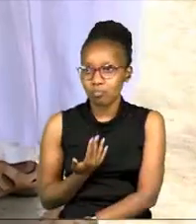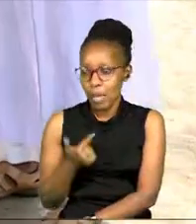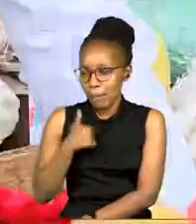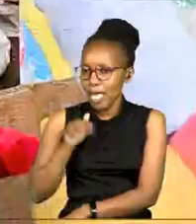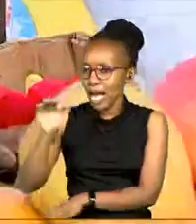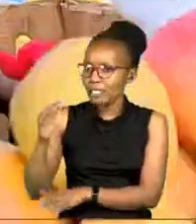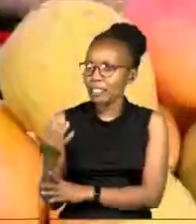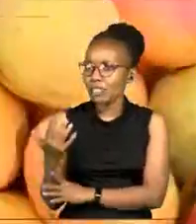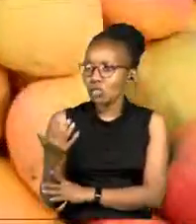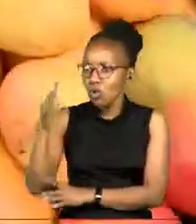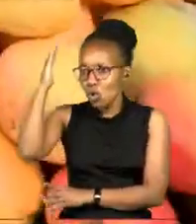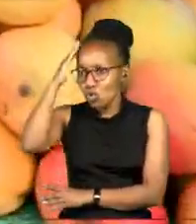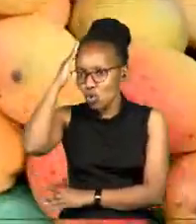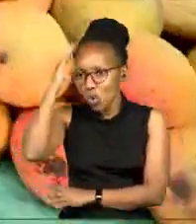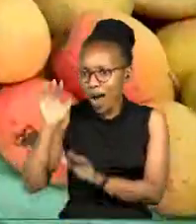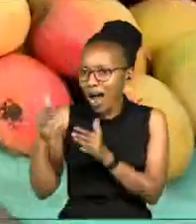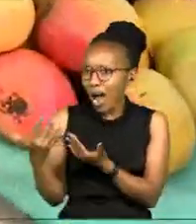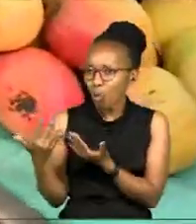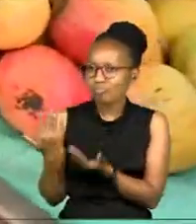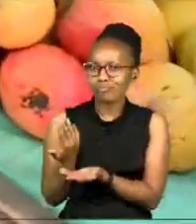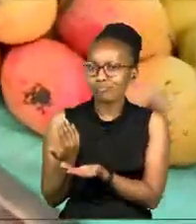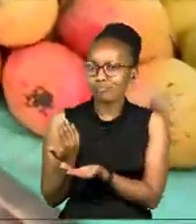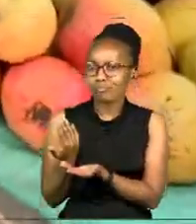nauliza unajua je watermelon imeiva?